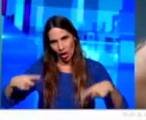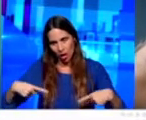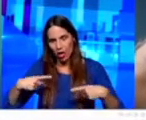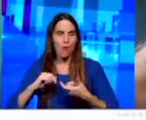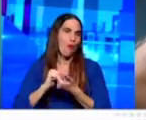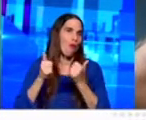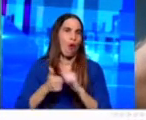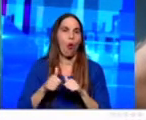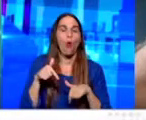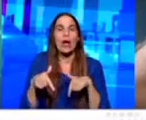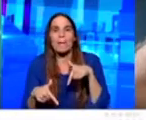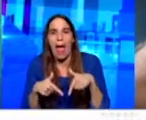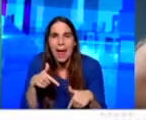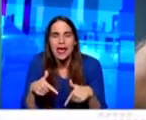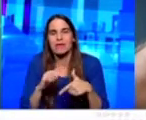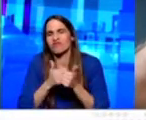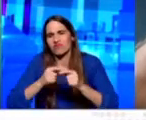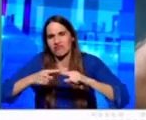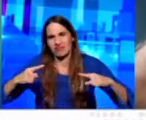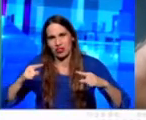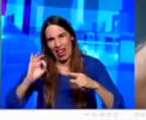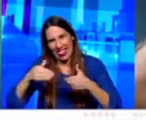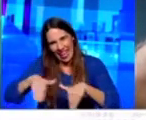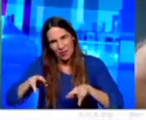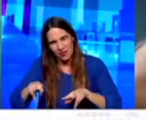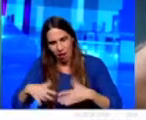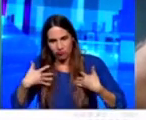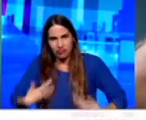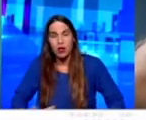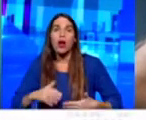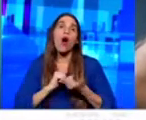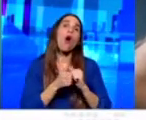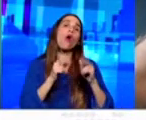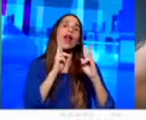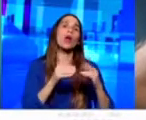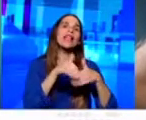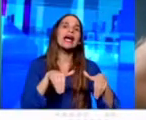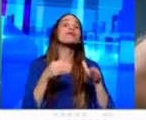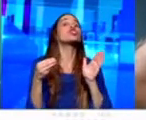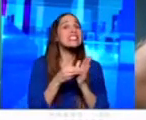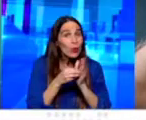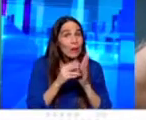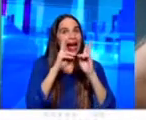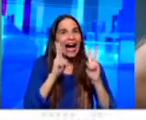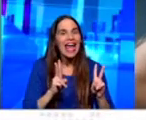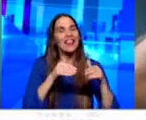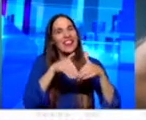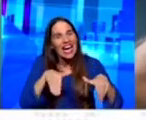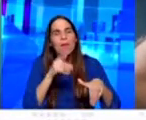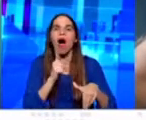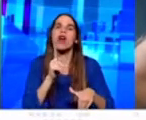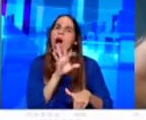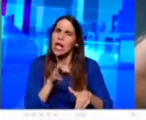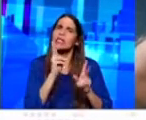עם קביים או סקוטרים, לבין חניות נכים עבור אלה שזקוקים לחניית נכים אבל